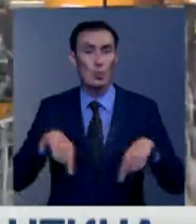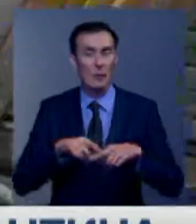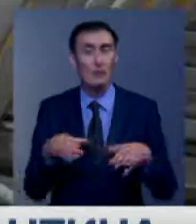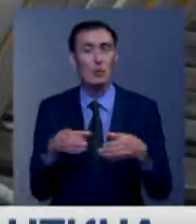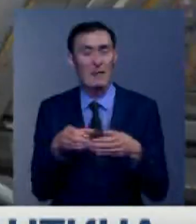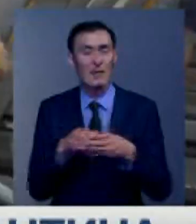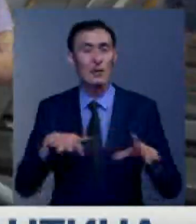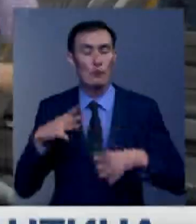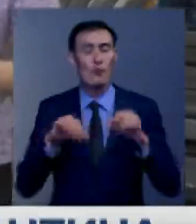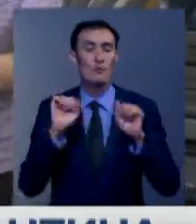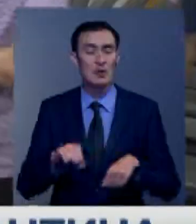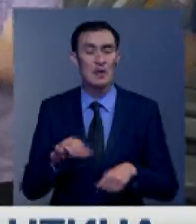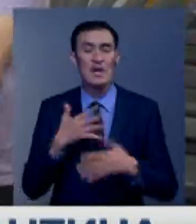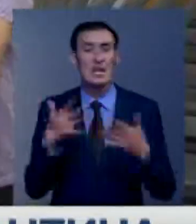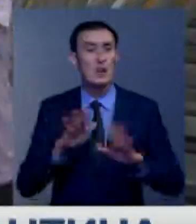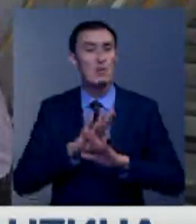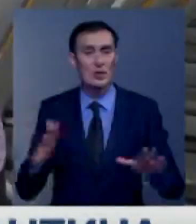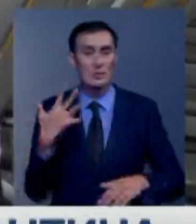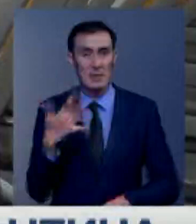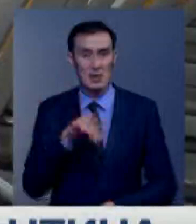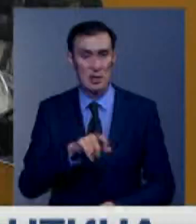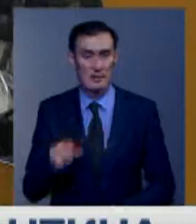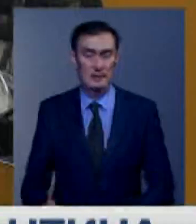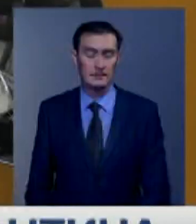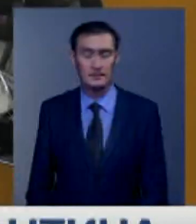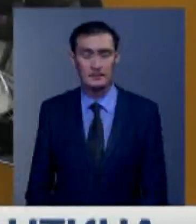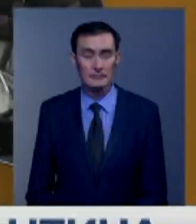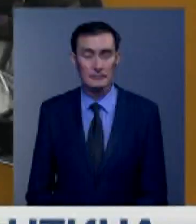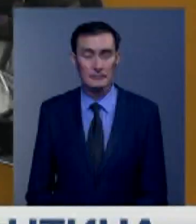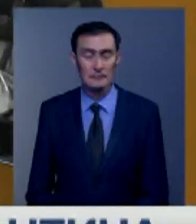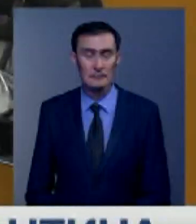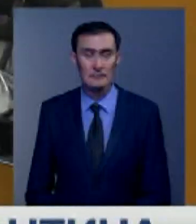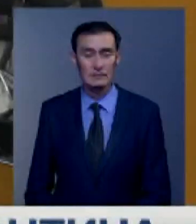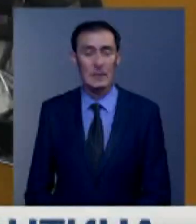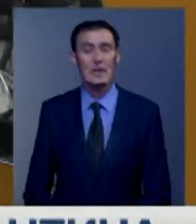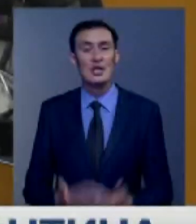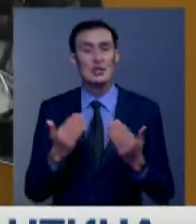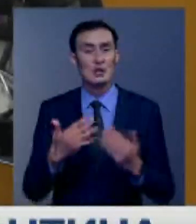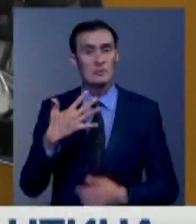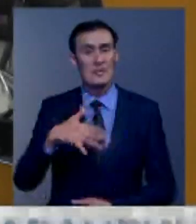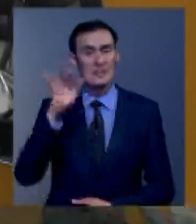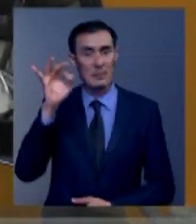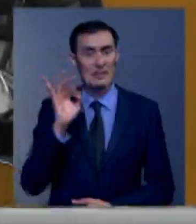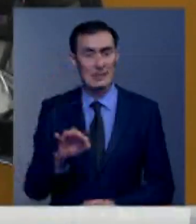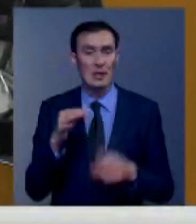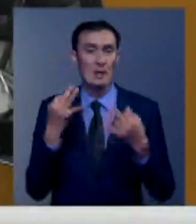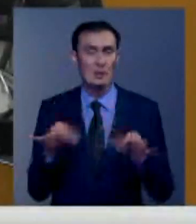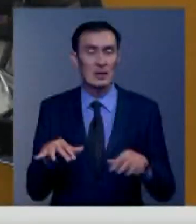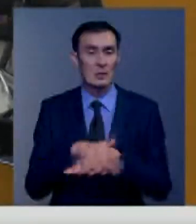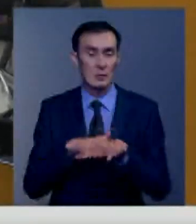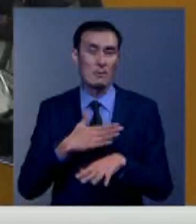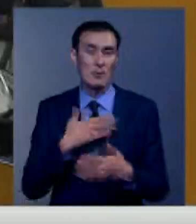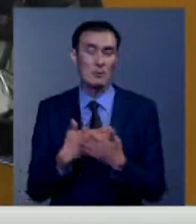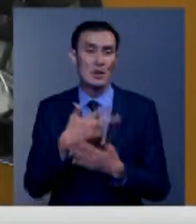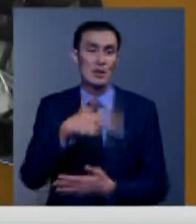групповых тренировках могут участвовать не более 5 человек. Исходя из того, что 50% загрузка, мы можем позволить